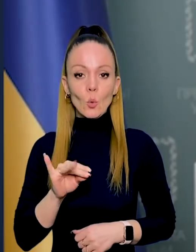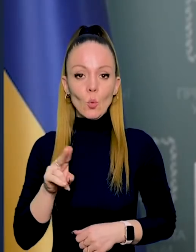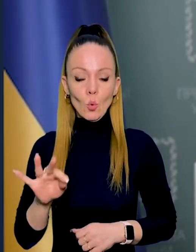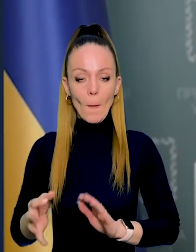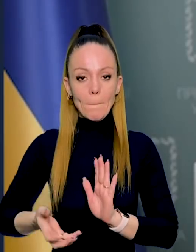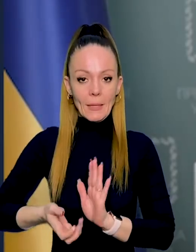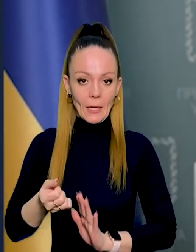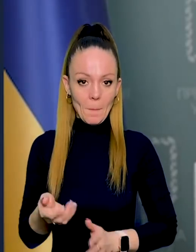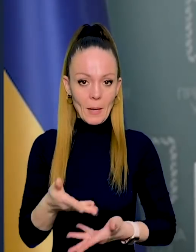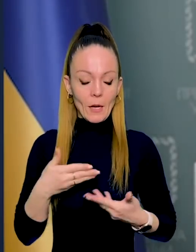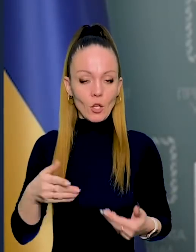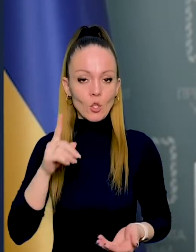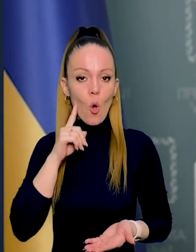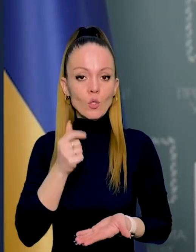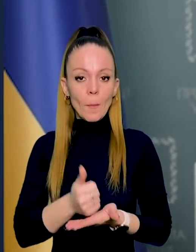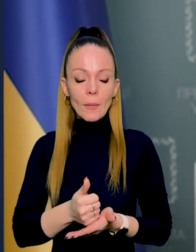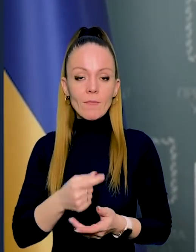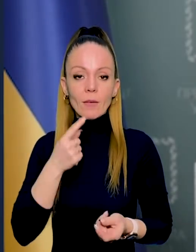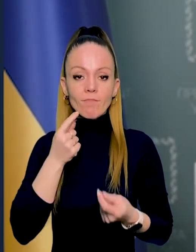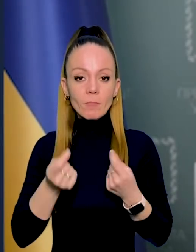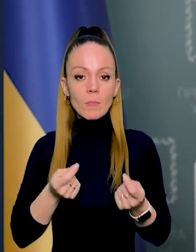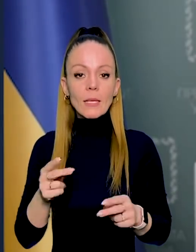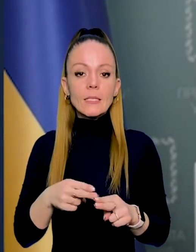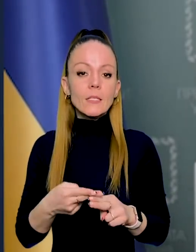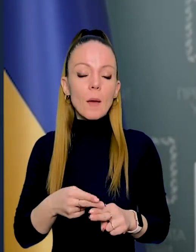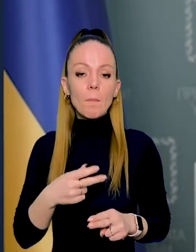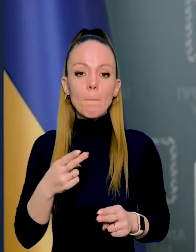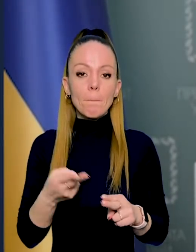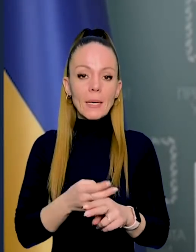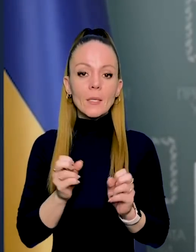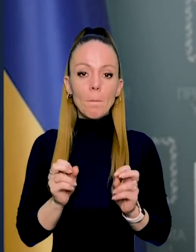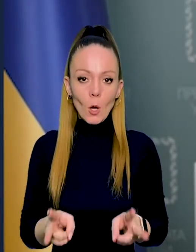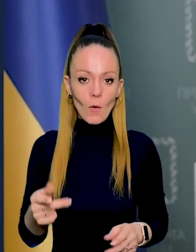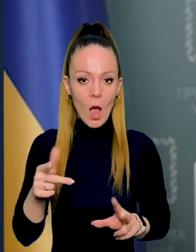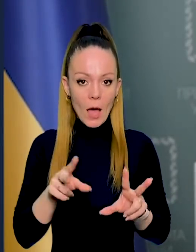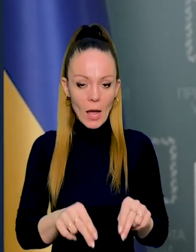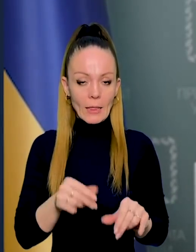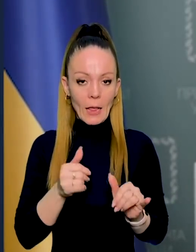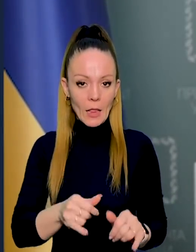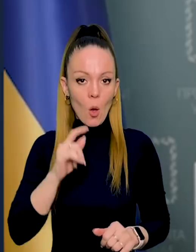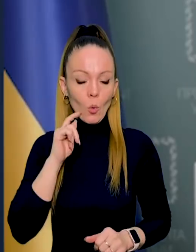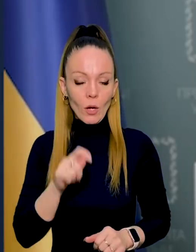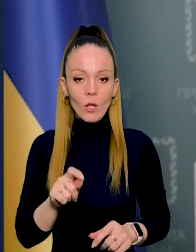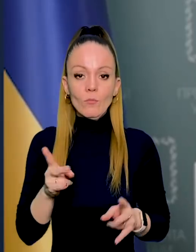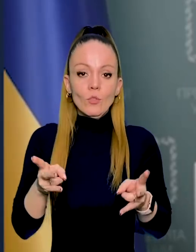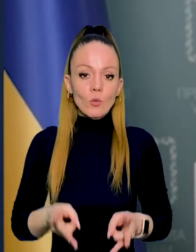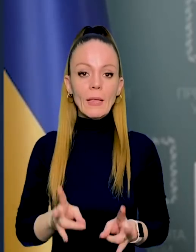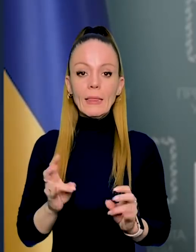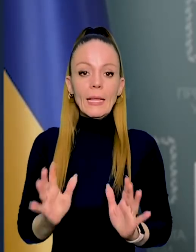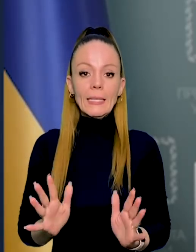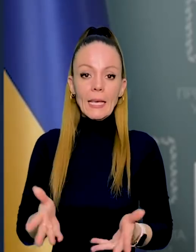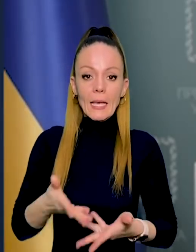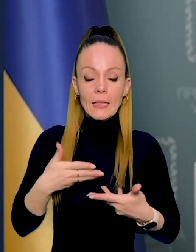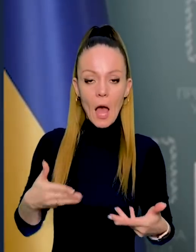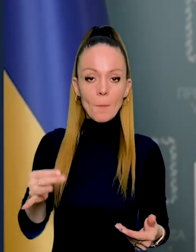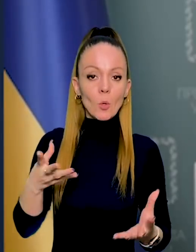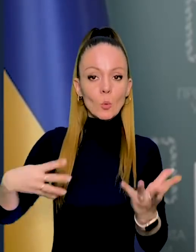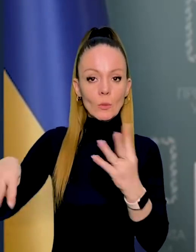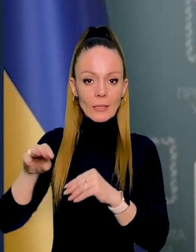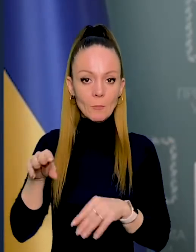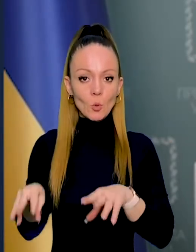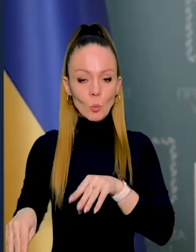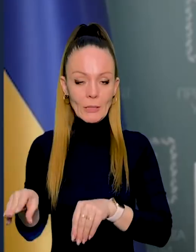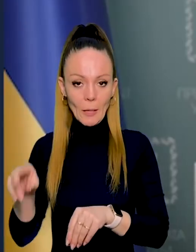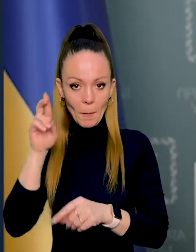нас. Особливий аспект – це безпекові гарантії для України. Життєво потрібні і не тільки нам, але й усім